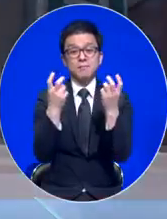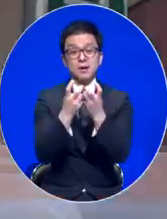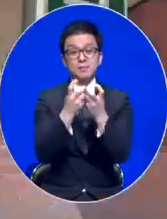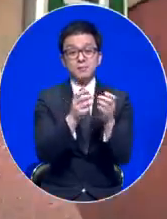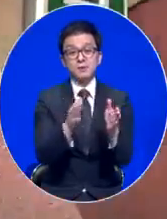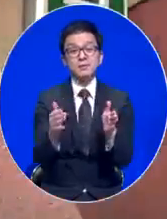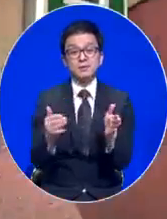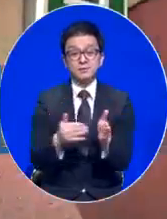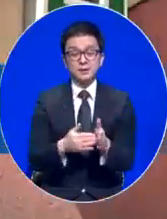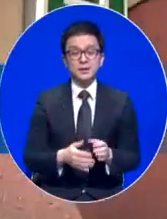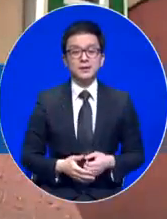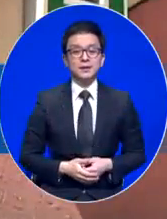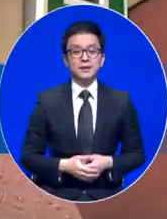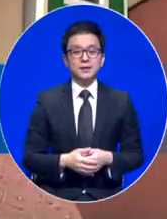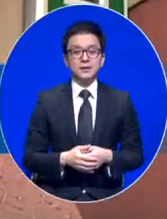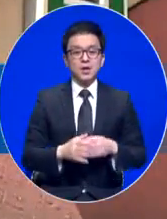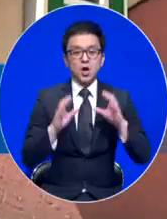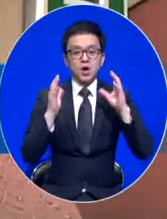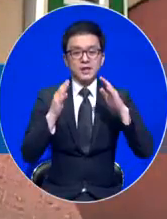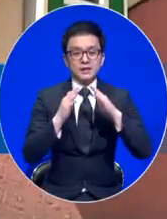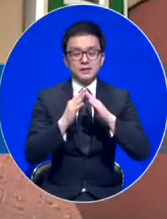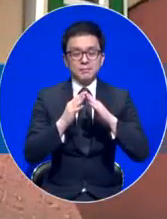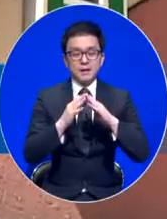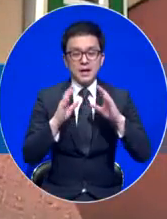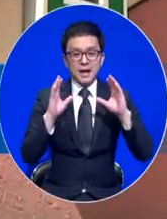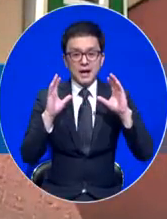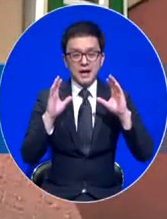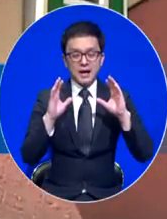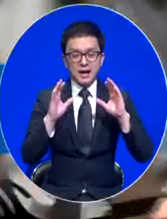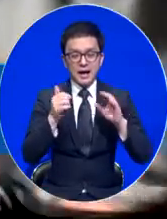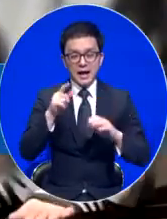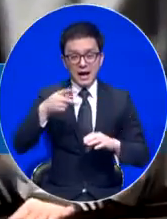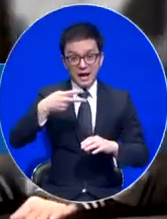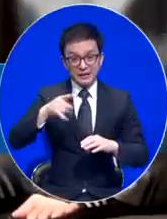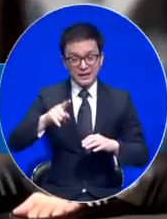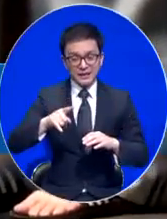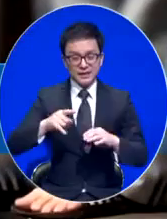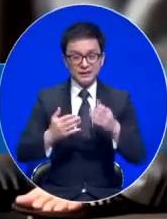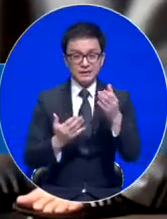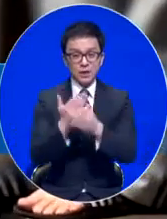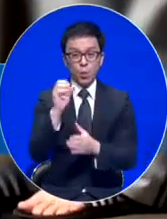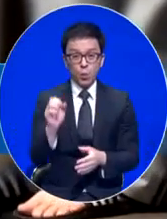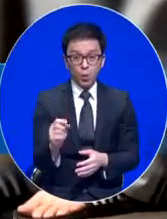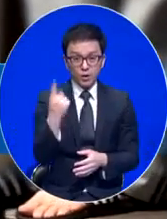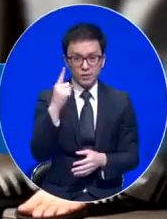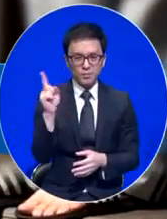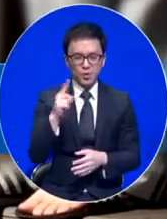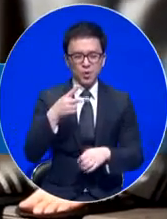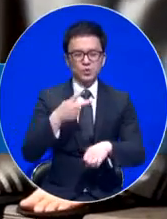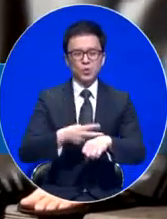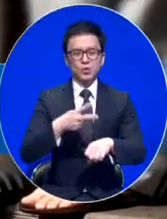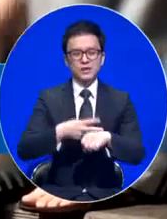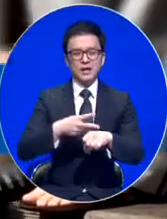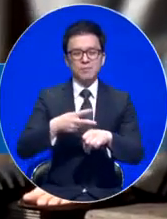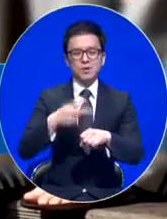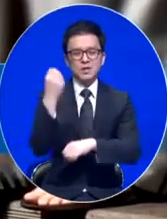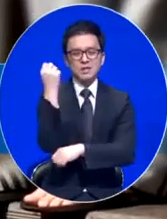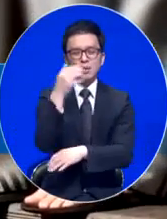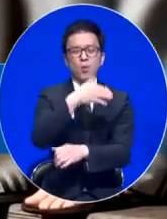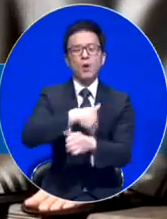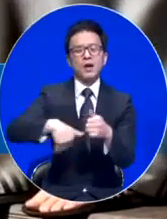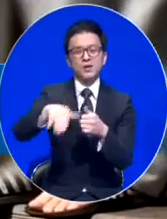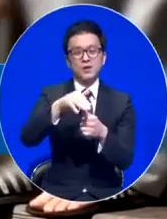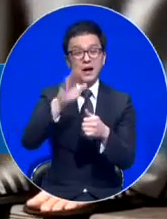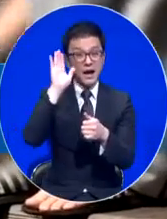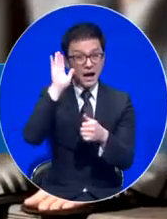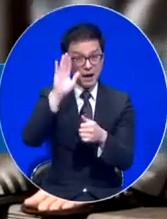정부는 빈번히 발생하는 어린이집 아동학대 문제의 원인이 열악한 보육 현장에 있다고 보고 교사가 보육에만 전념할 수 있는